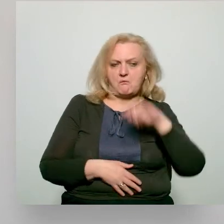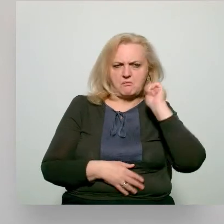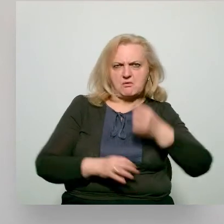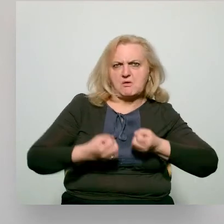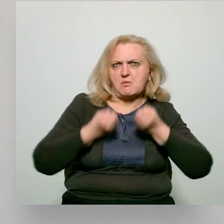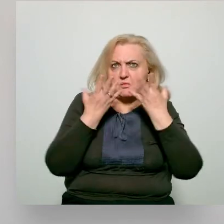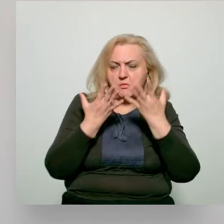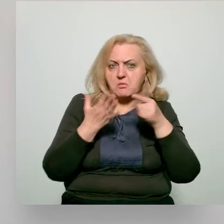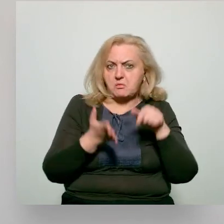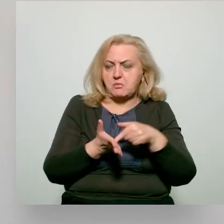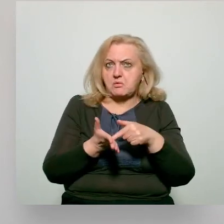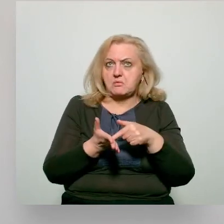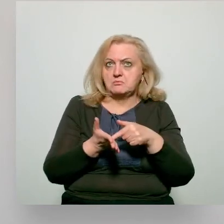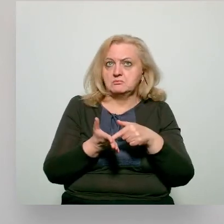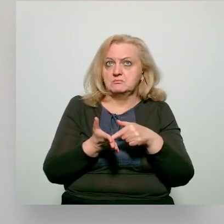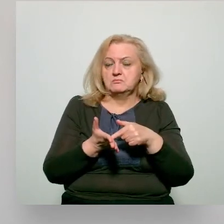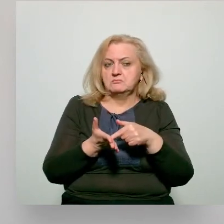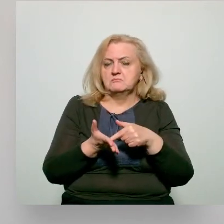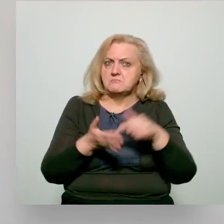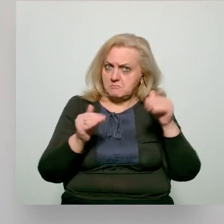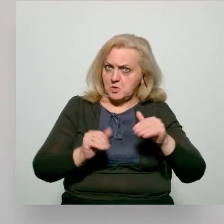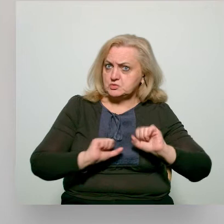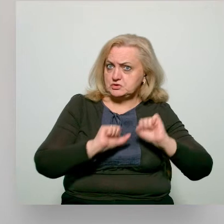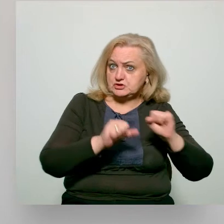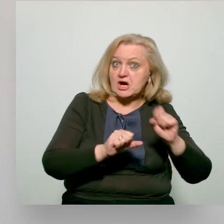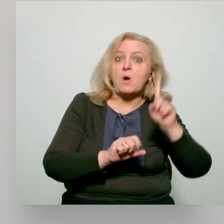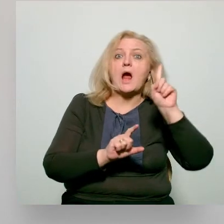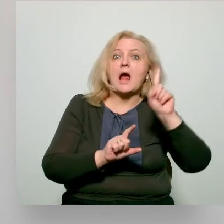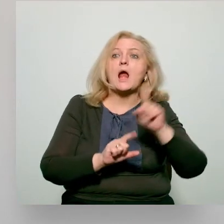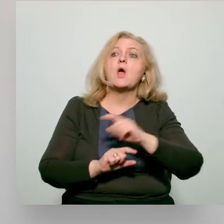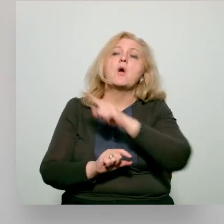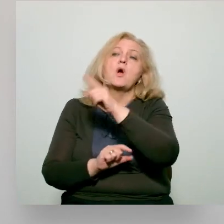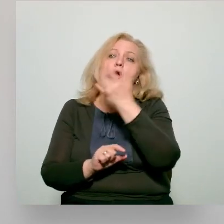jest zdolna do istnienia bez kultury rosyjskiej.